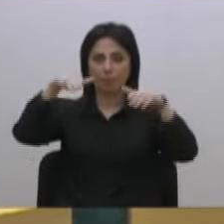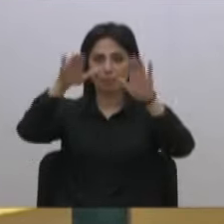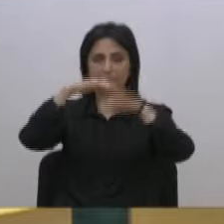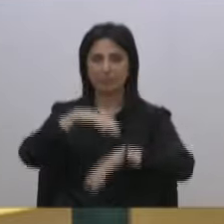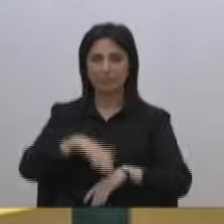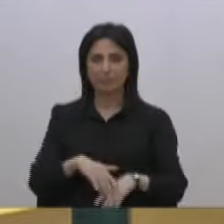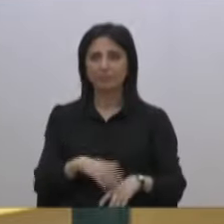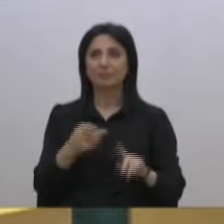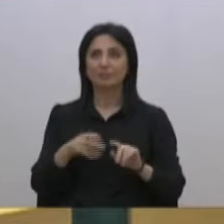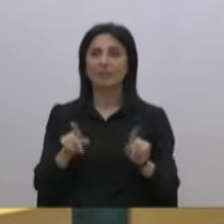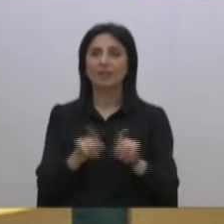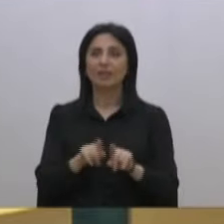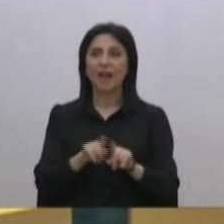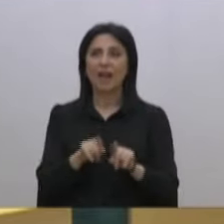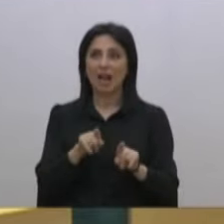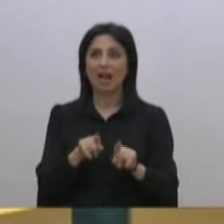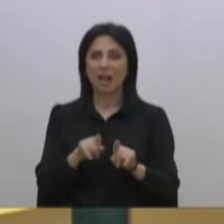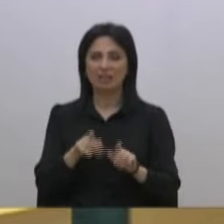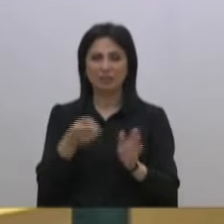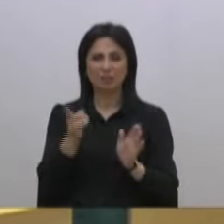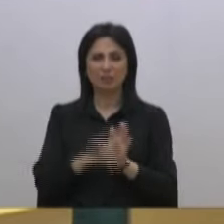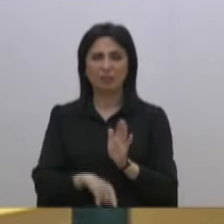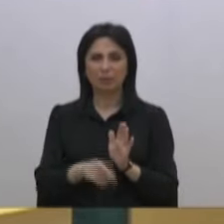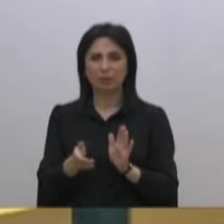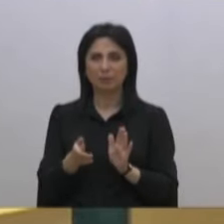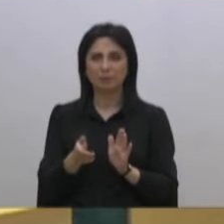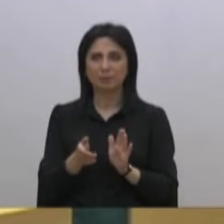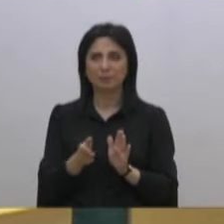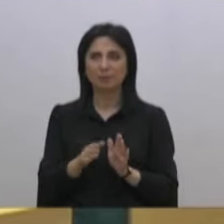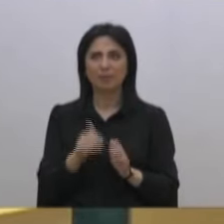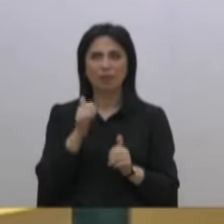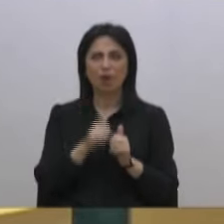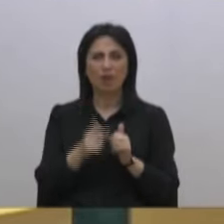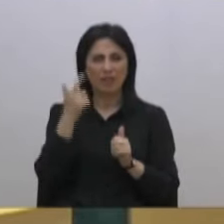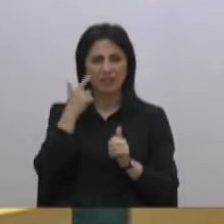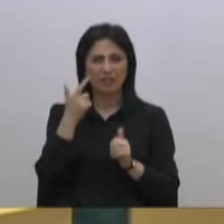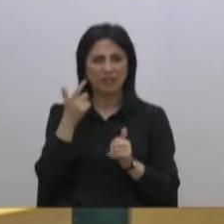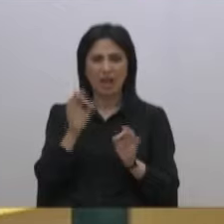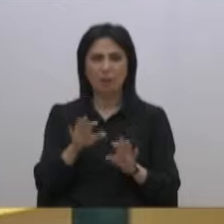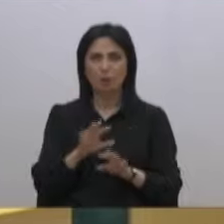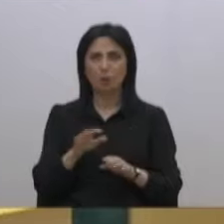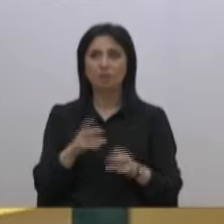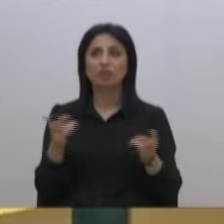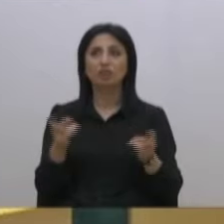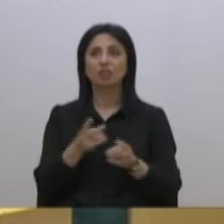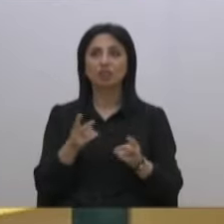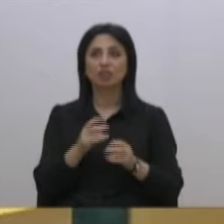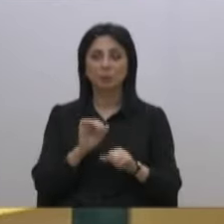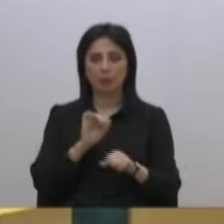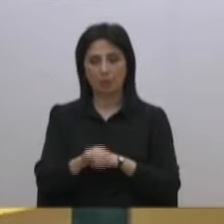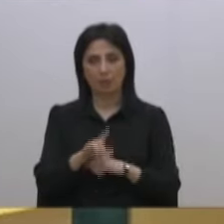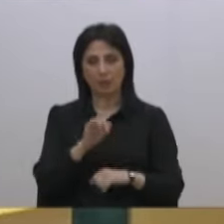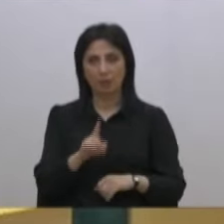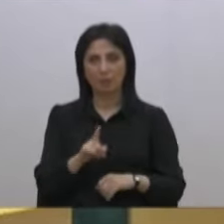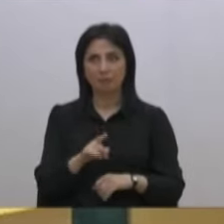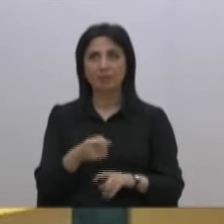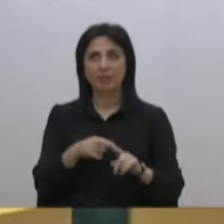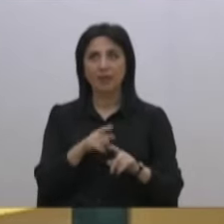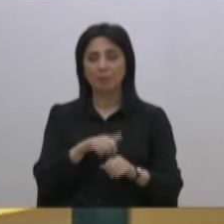კამპანია. აი ასეთი სტილის მდაბიო და ყოველად ამორალურ ფეიკებს ჭირდება გამკლავება